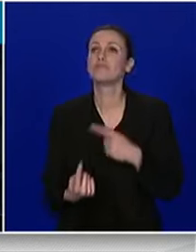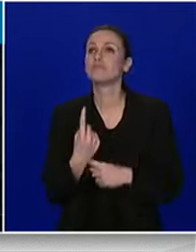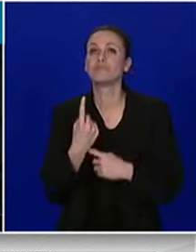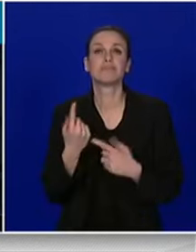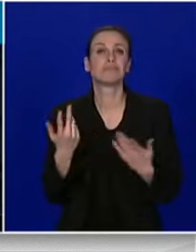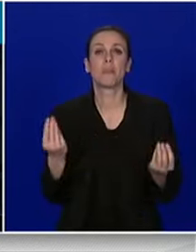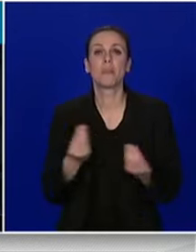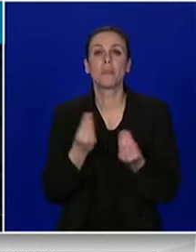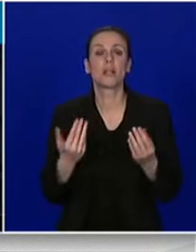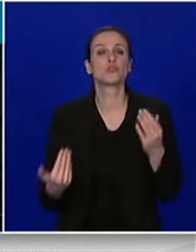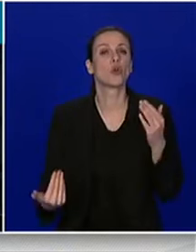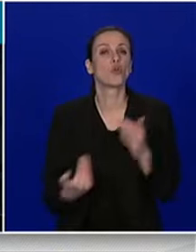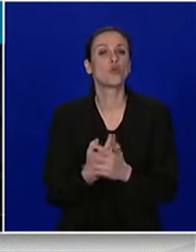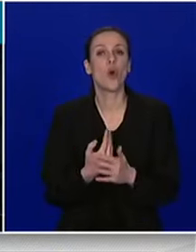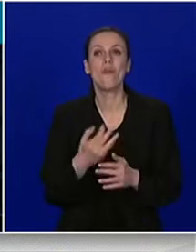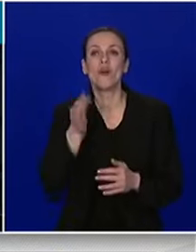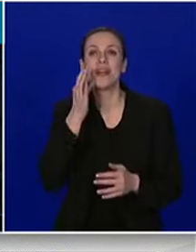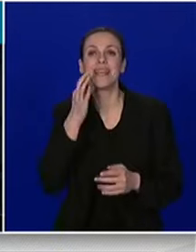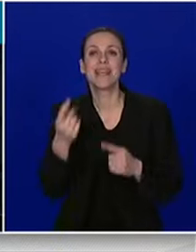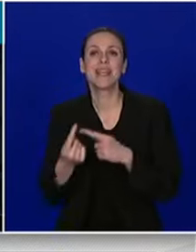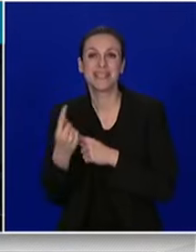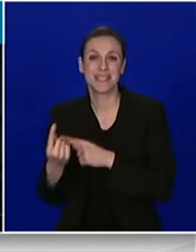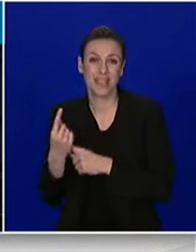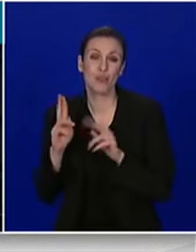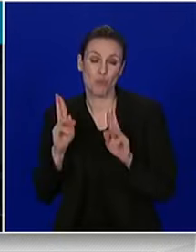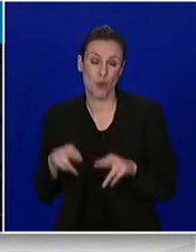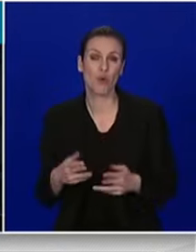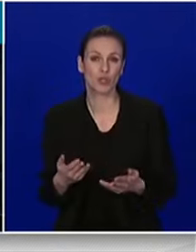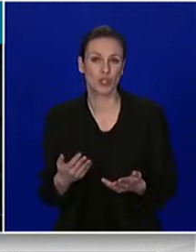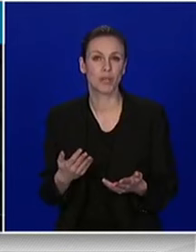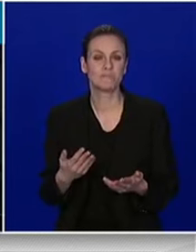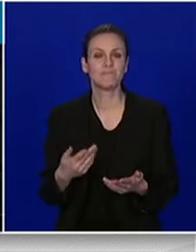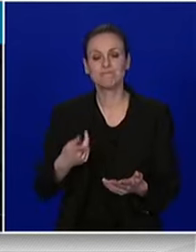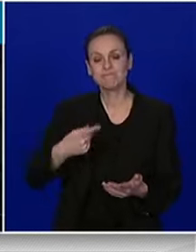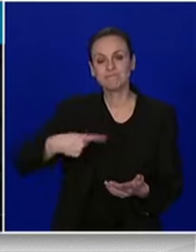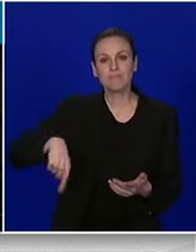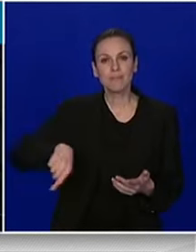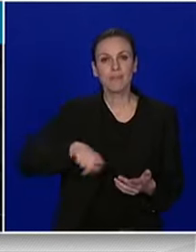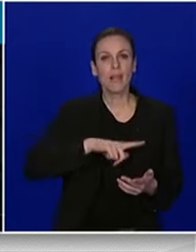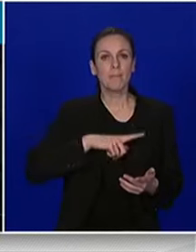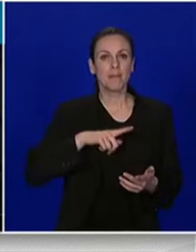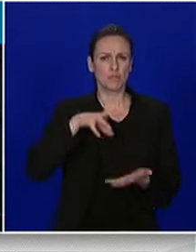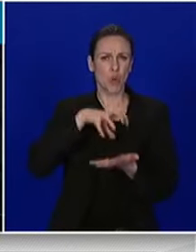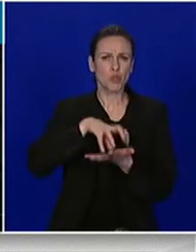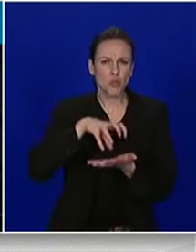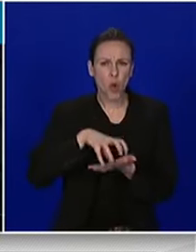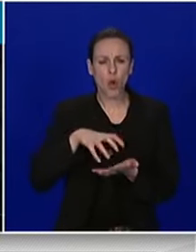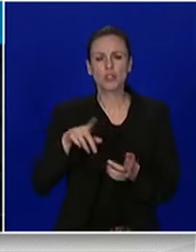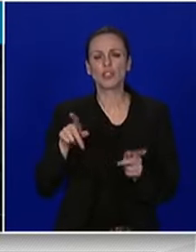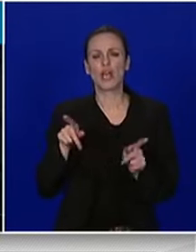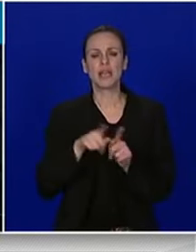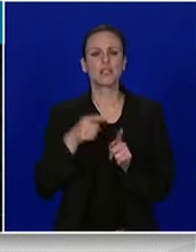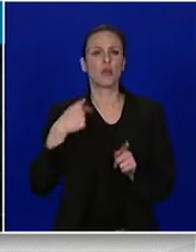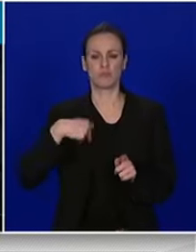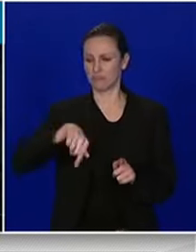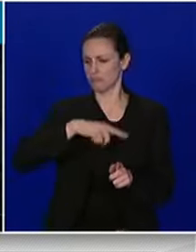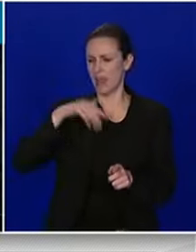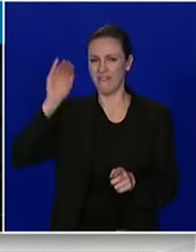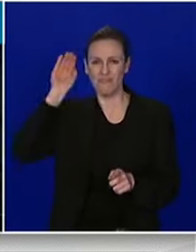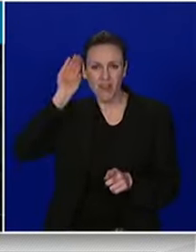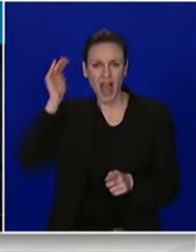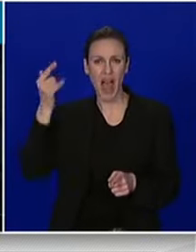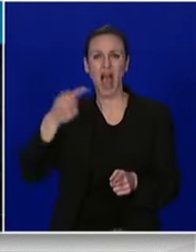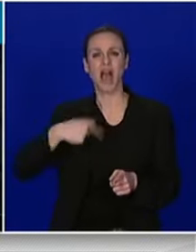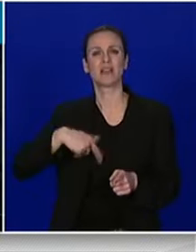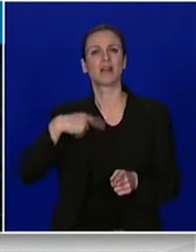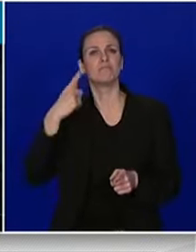novih rizika. Mi i kao stožer i kao vlada nastojimo